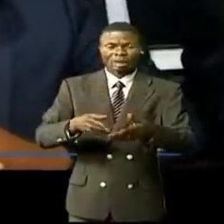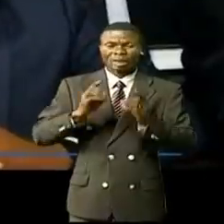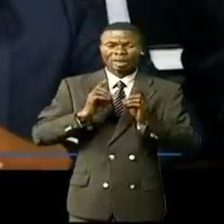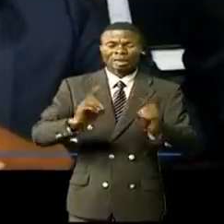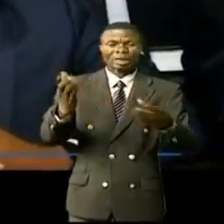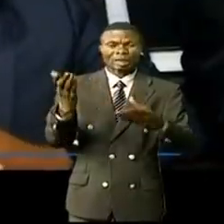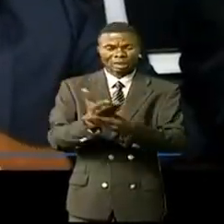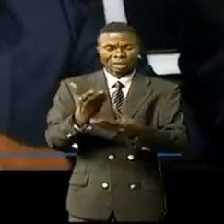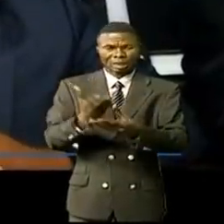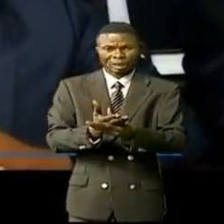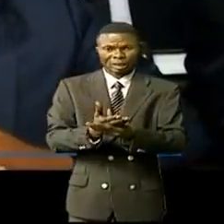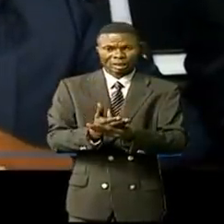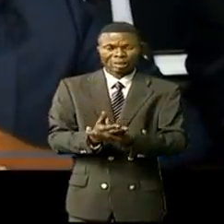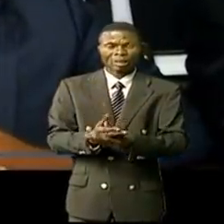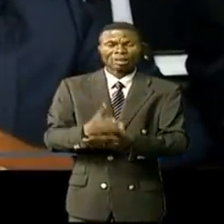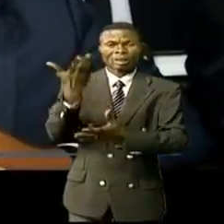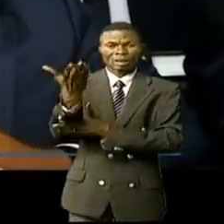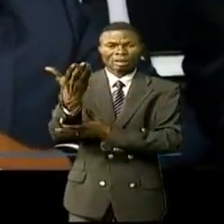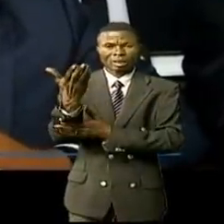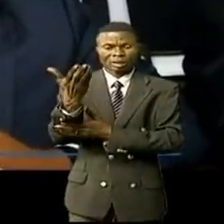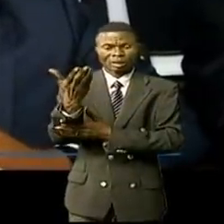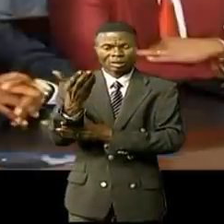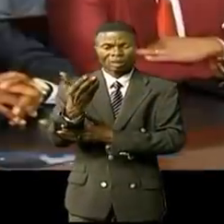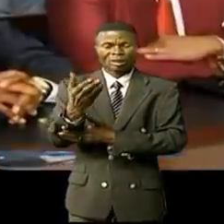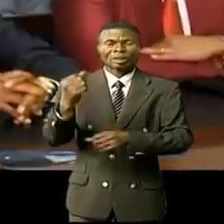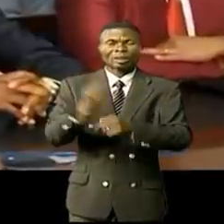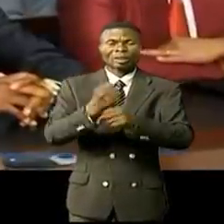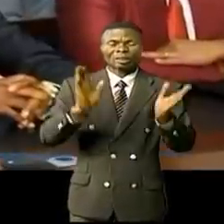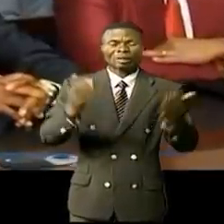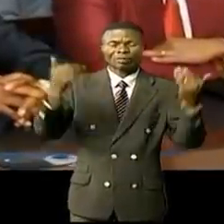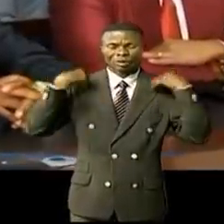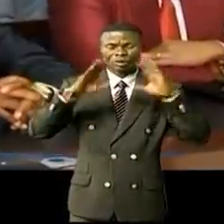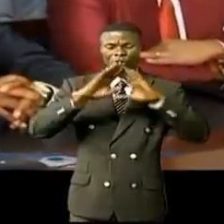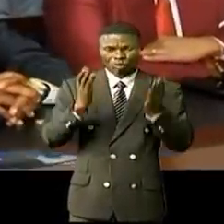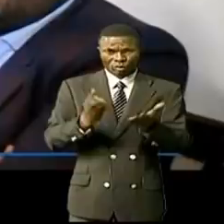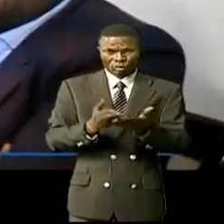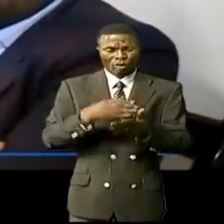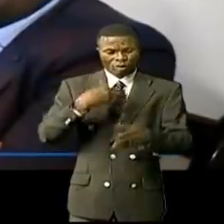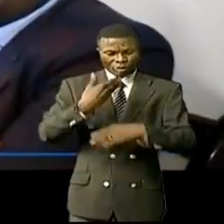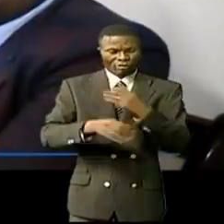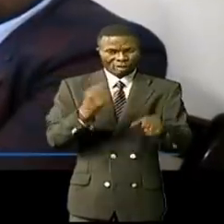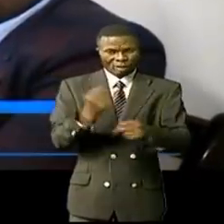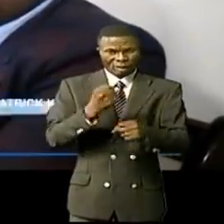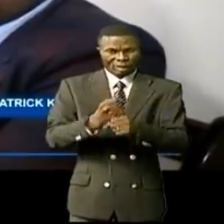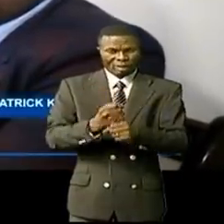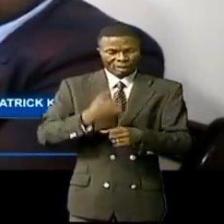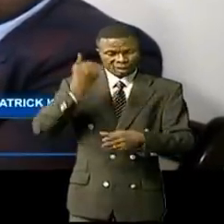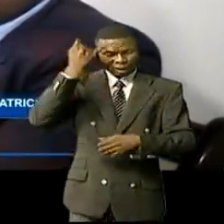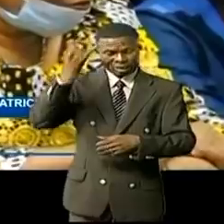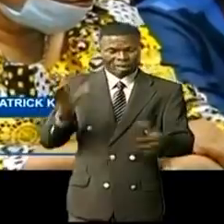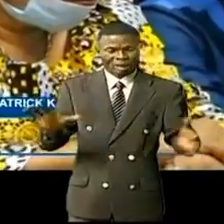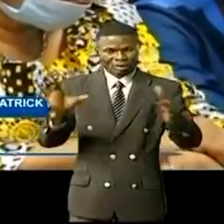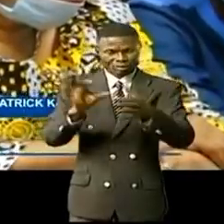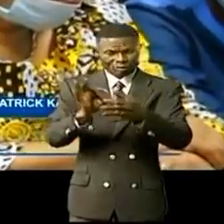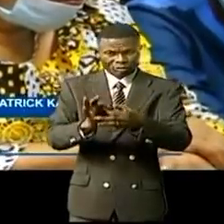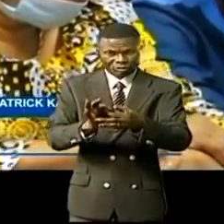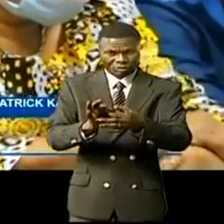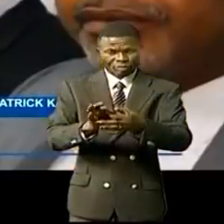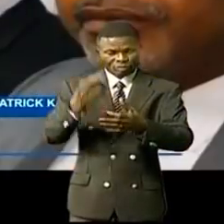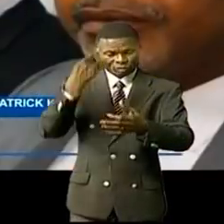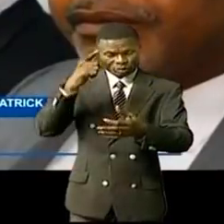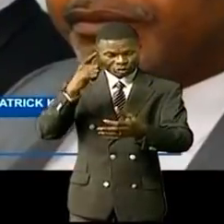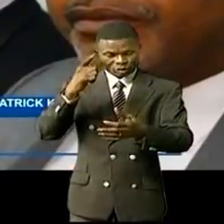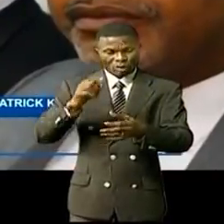Justin Kamwanya a appelé les cadres et agents de l'OGFREM au travail dans un esprit de collaboration pour qu'enfin